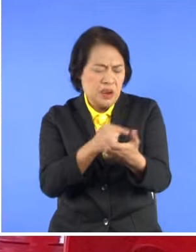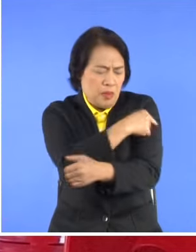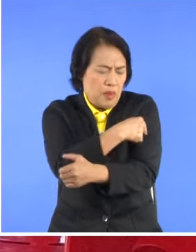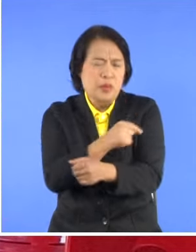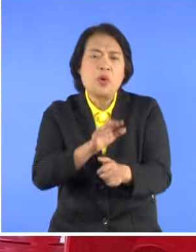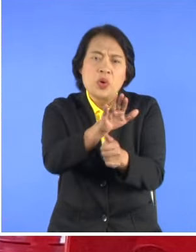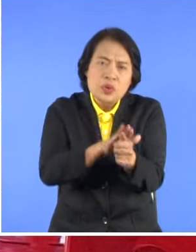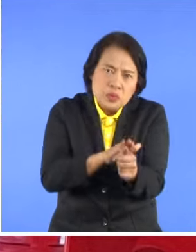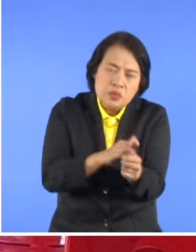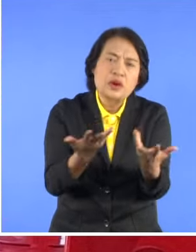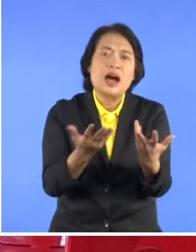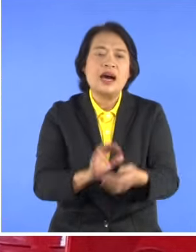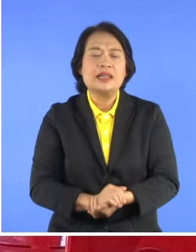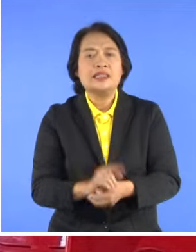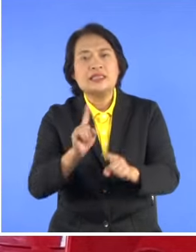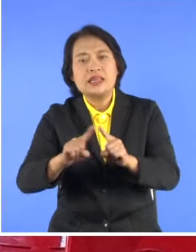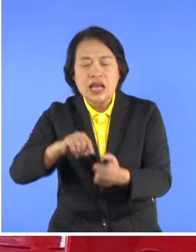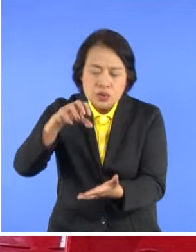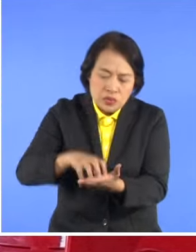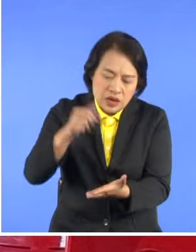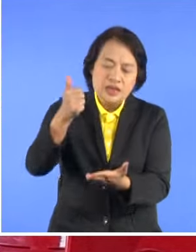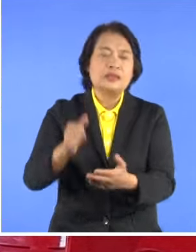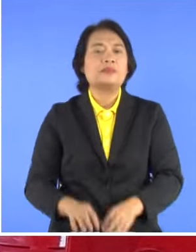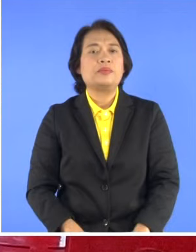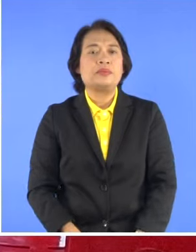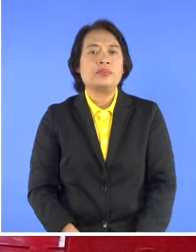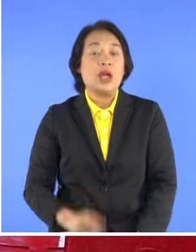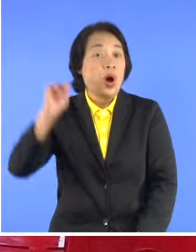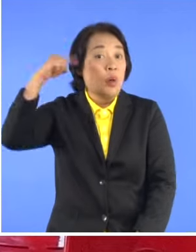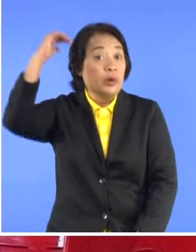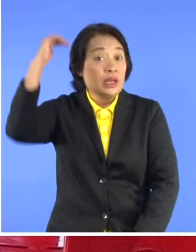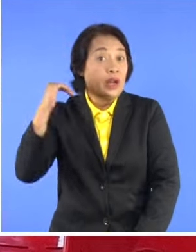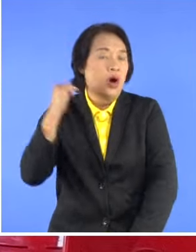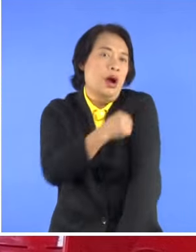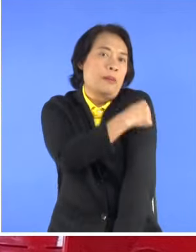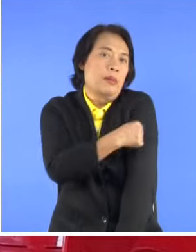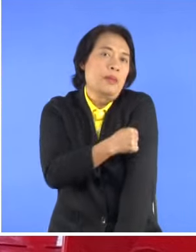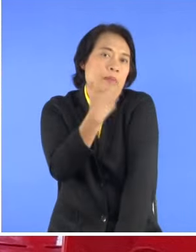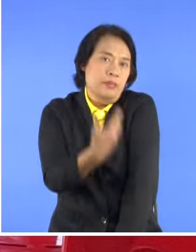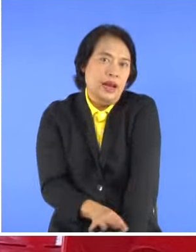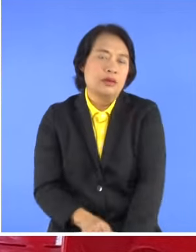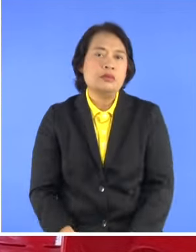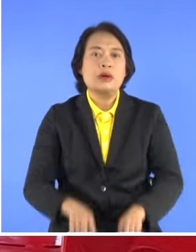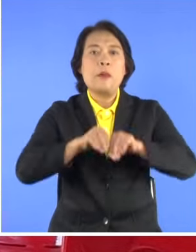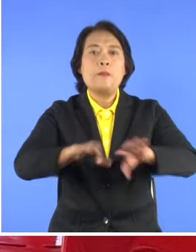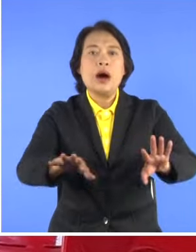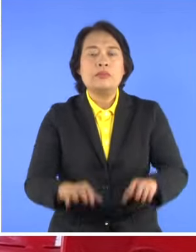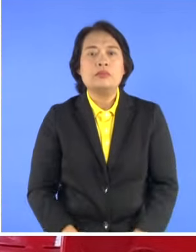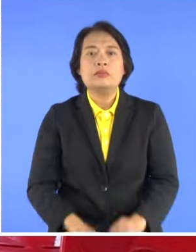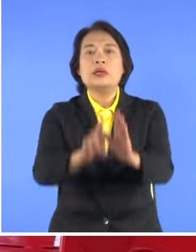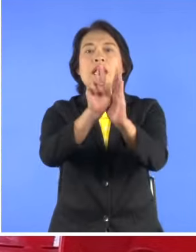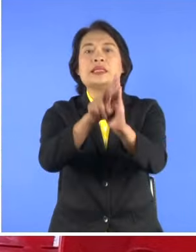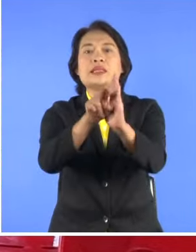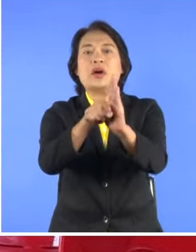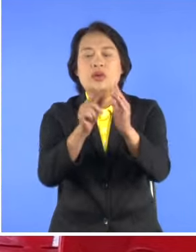กับโชคลาภพอพอสักเสร็จพอเป็นแบบเป็นเรื่องเป็นราวแบบคนมากดไลก์มาอะไรเตียติตอกเยอะเรามันก็ทำให้